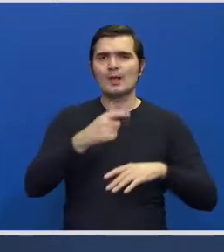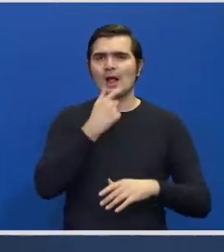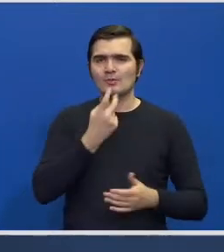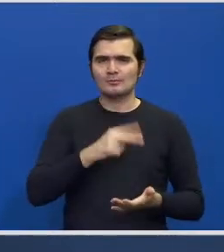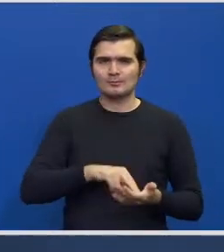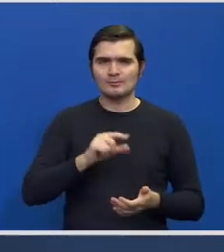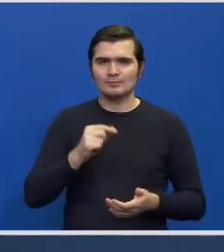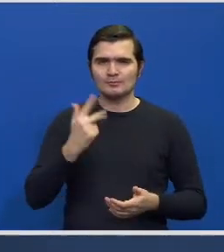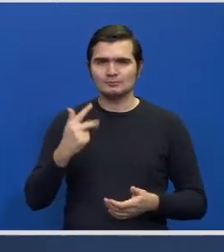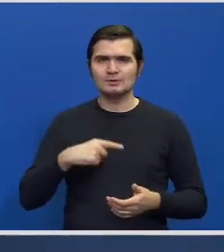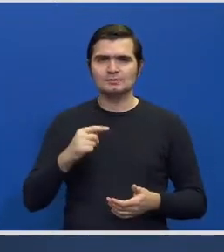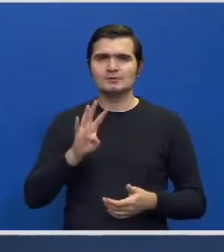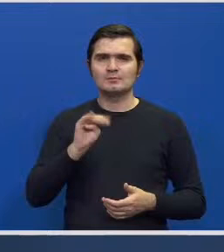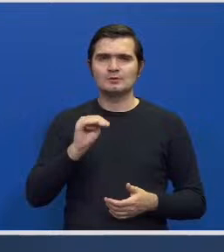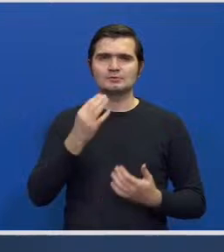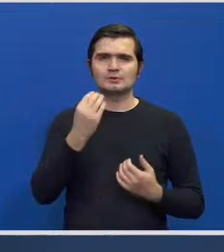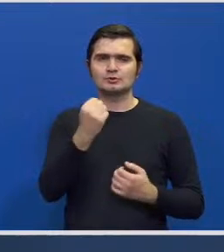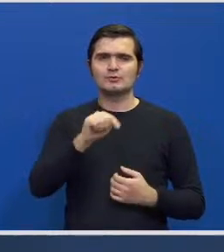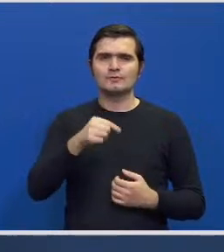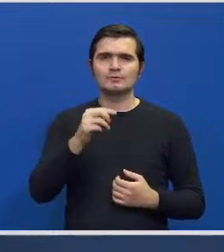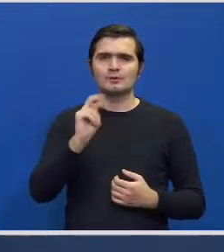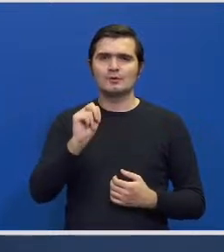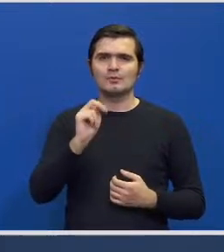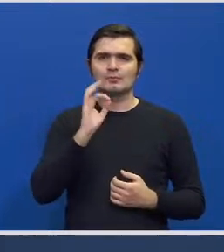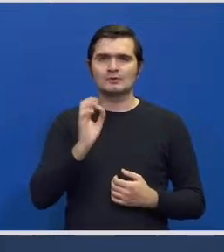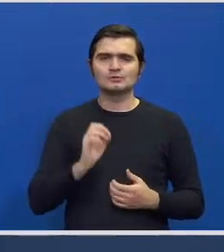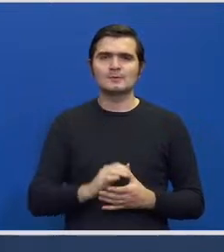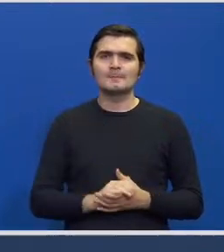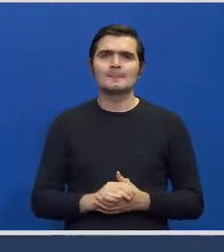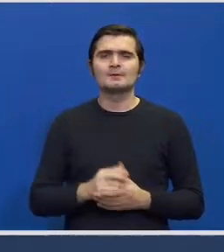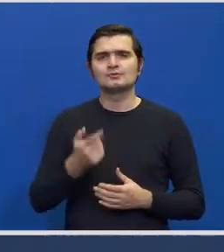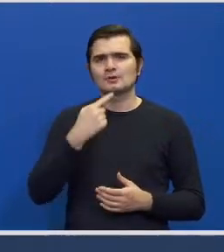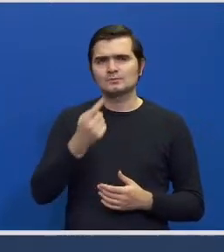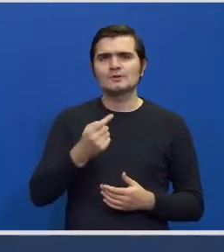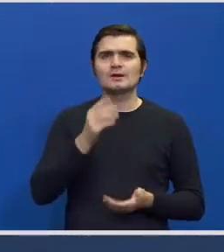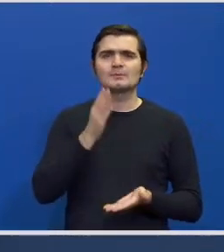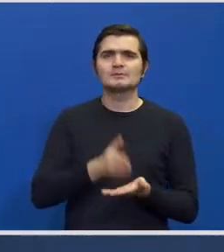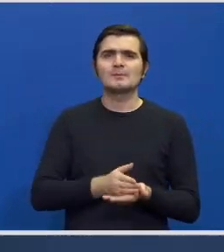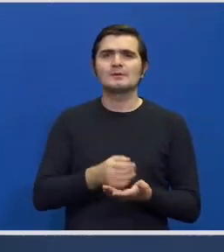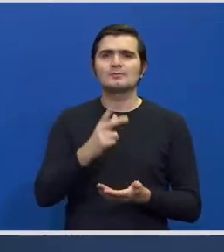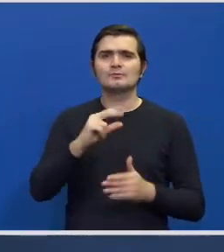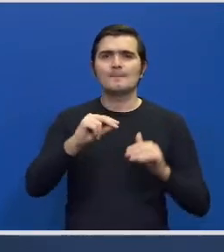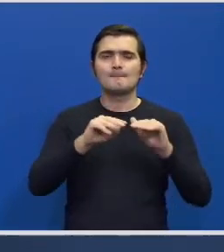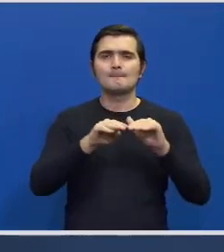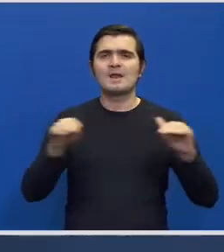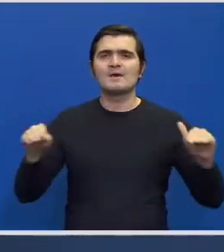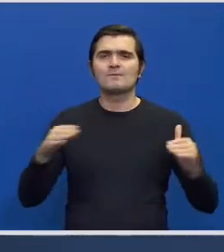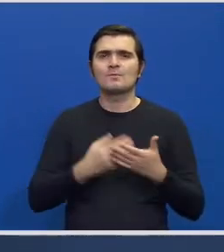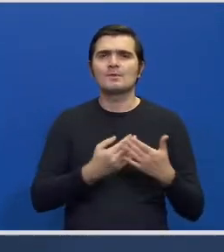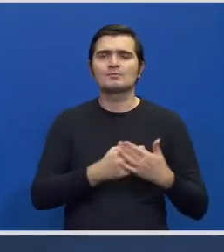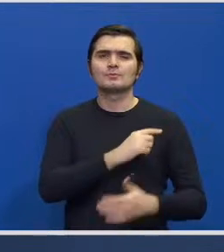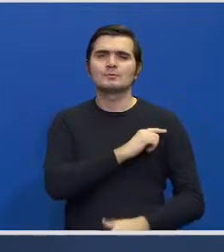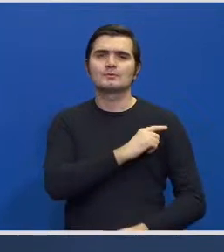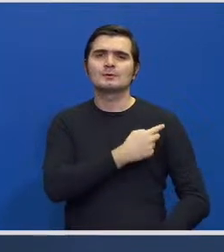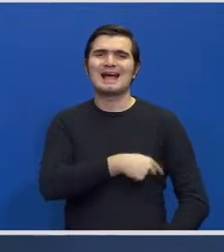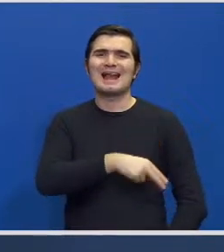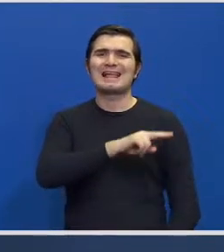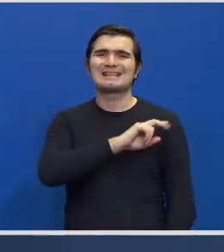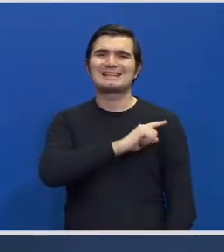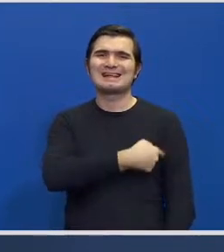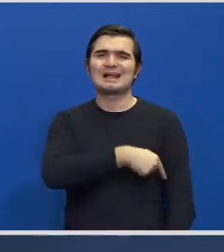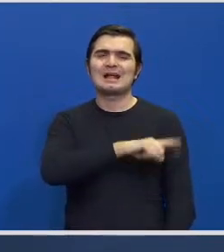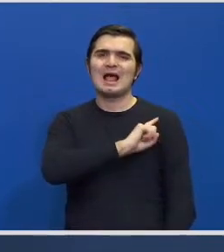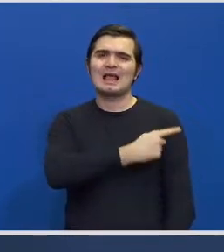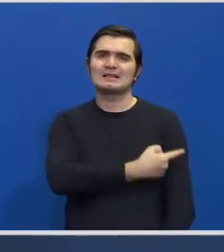pentru datoria publică pentru anul 2023 este de 49,8% din PIB. Aș mai menționa faptul că s-a stabilit și un plafon